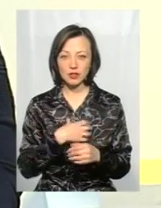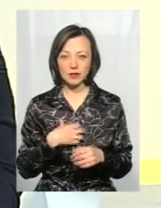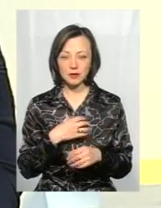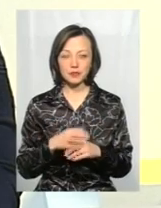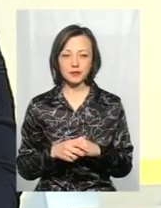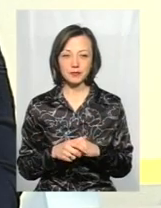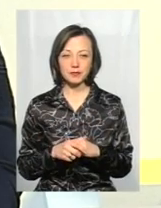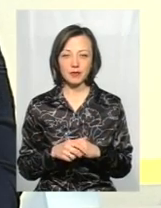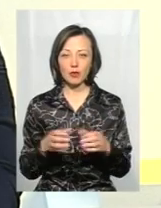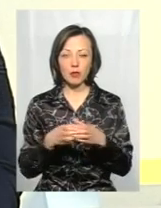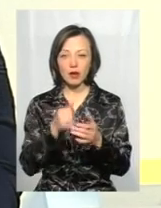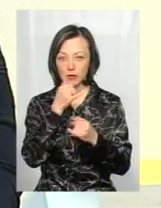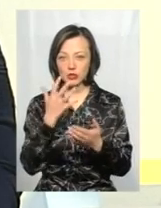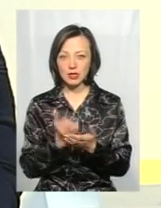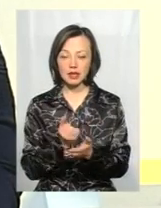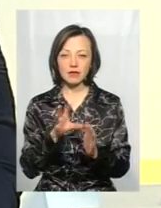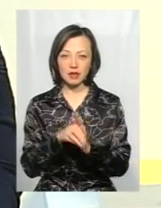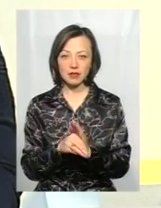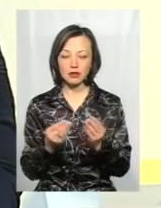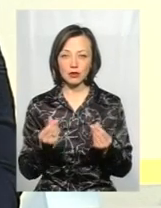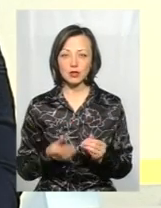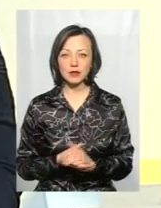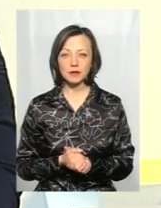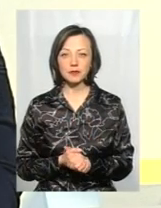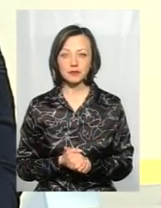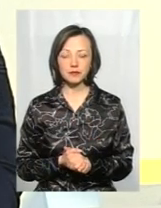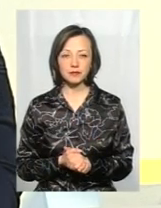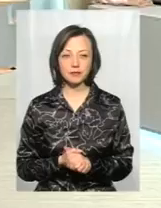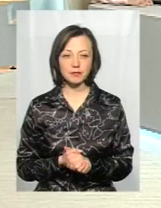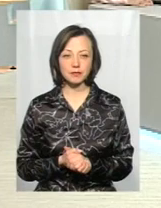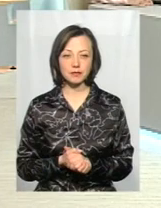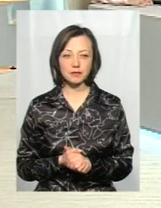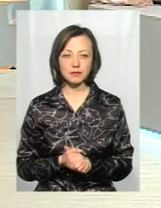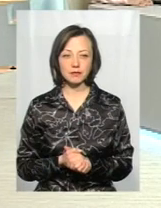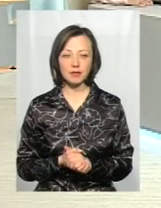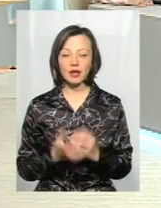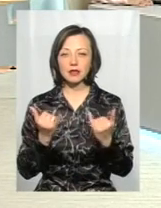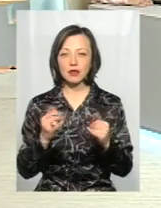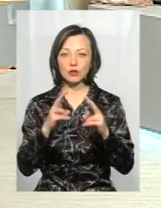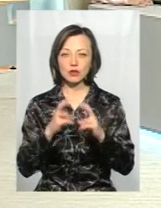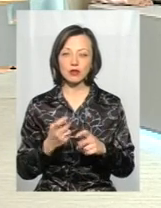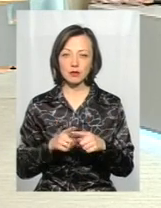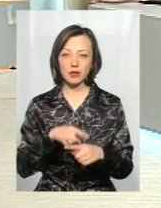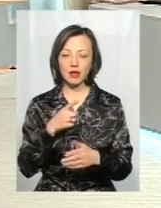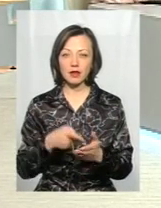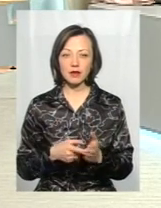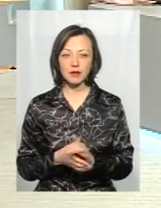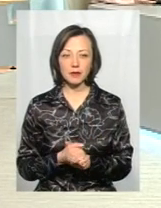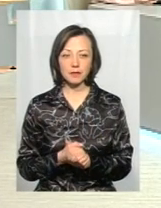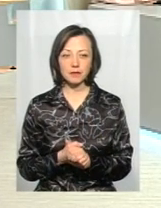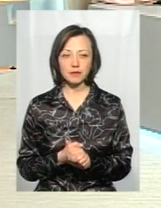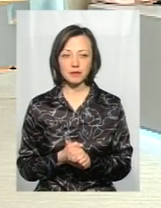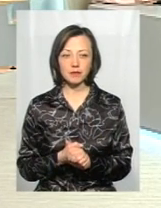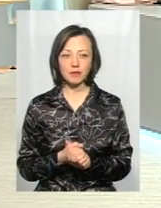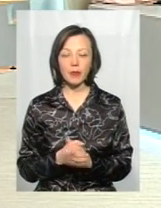не може знайти і не може вкласти гроші в це питання. І тому ми зараз досліджуємо це питання, для того, щоб допомогти.